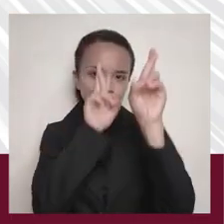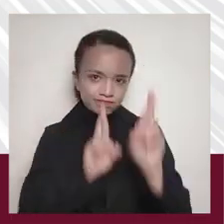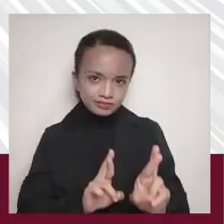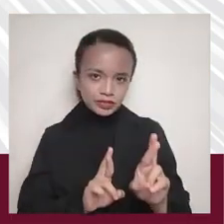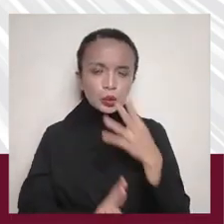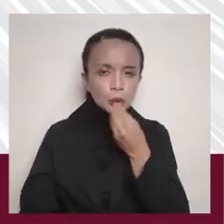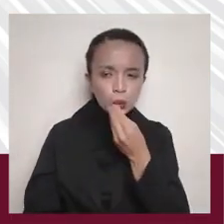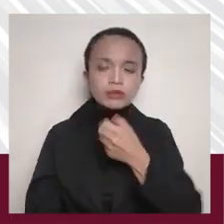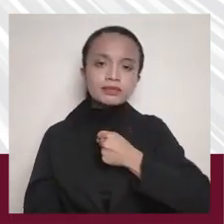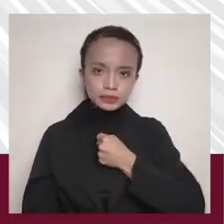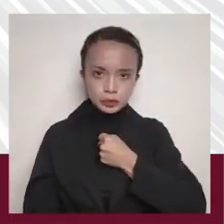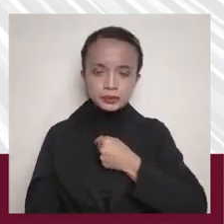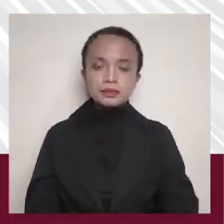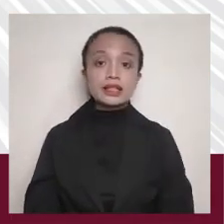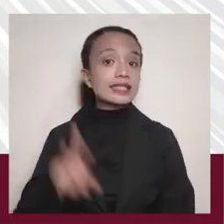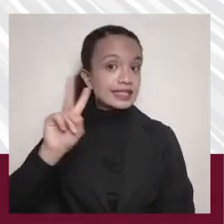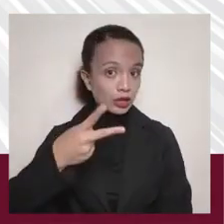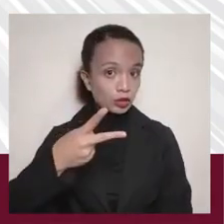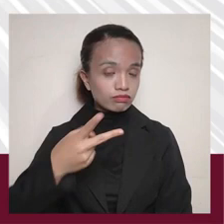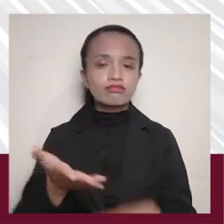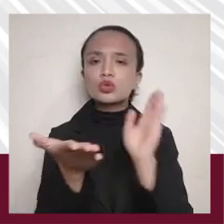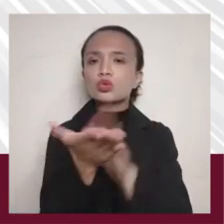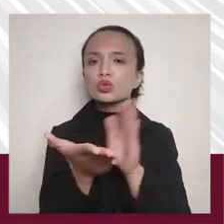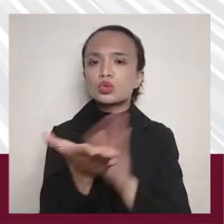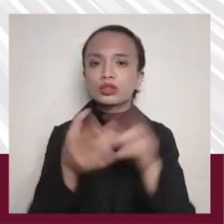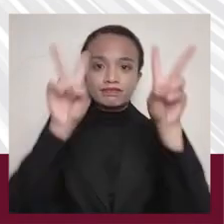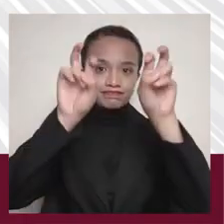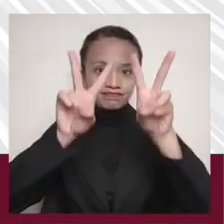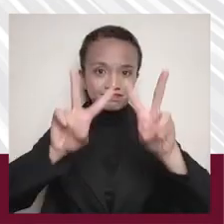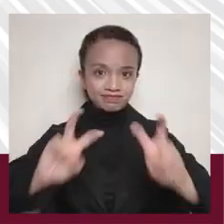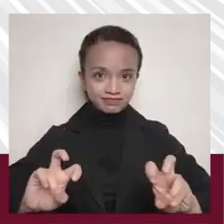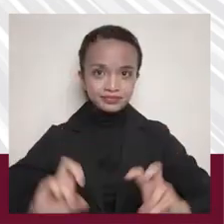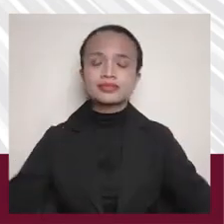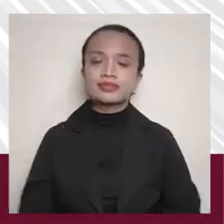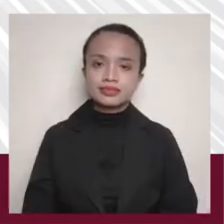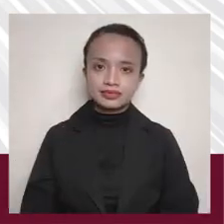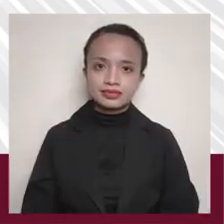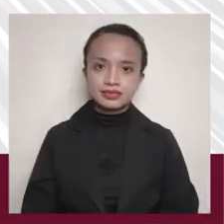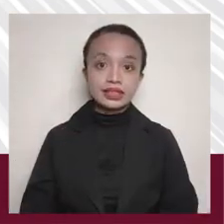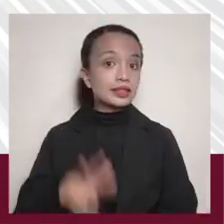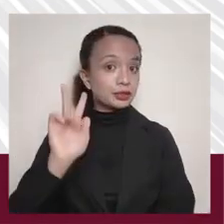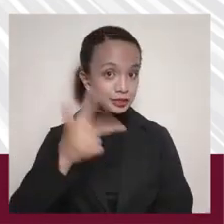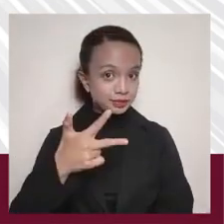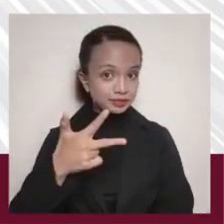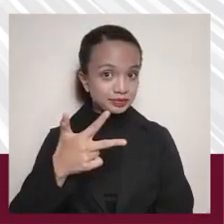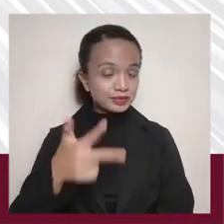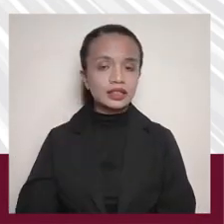kagalang-galang na mamamahayag. Pangalawa, akademikong papel o pag-aaral.